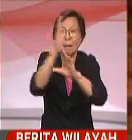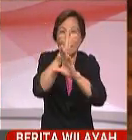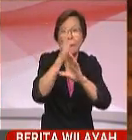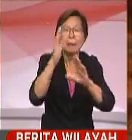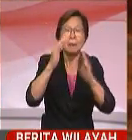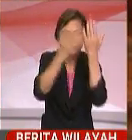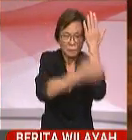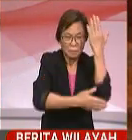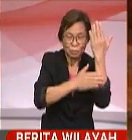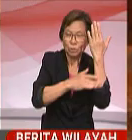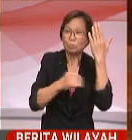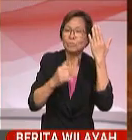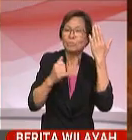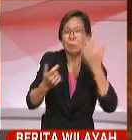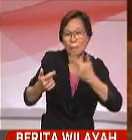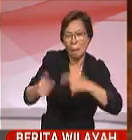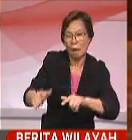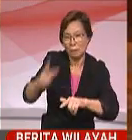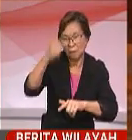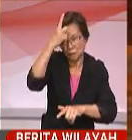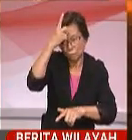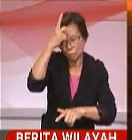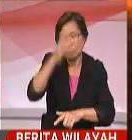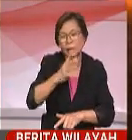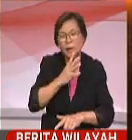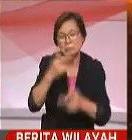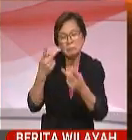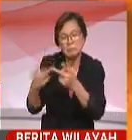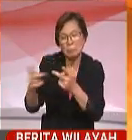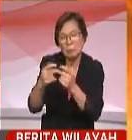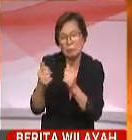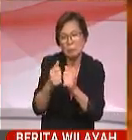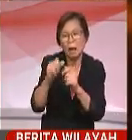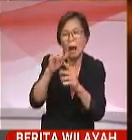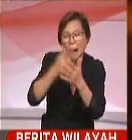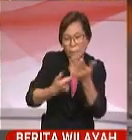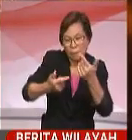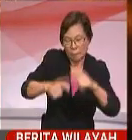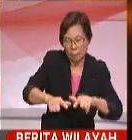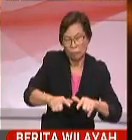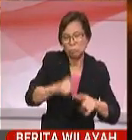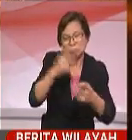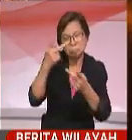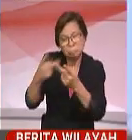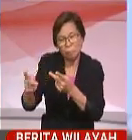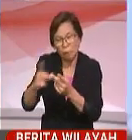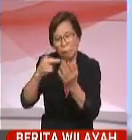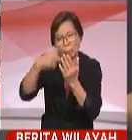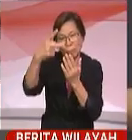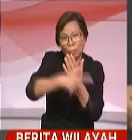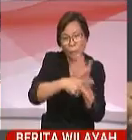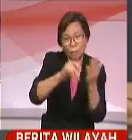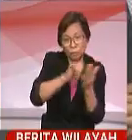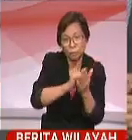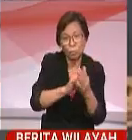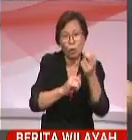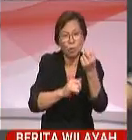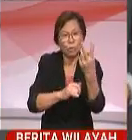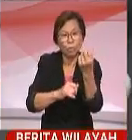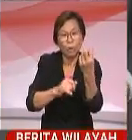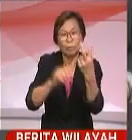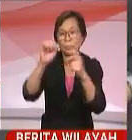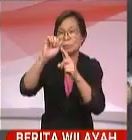SOP yang ketat, Dato' Abdul Karim berkata ia tidak sesuai dengan situasi semasa. Dalam program tersebut, sebanyak